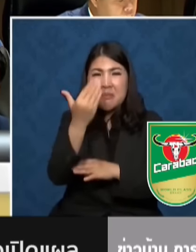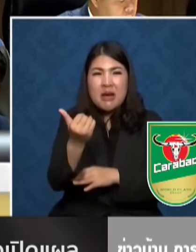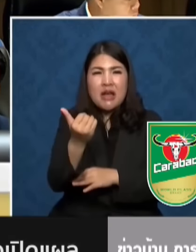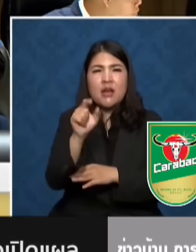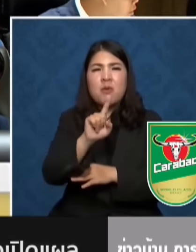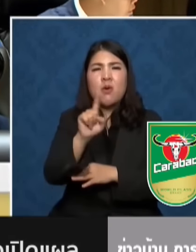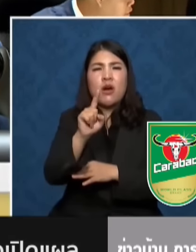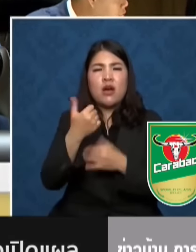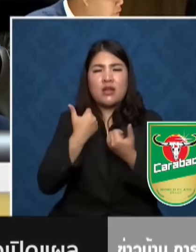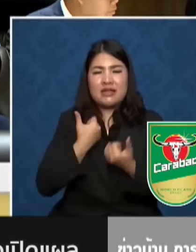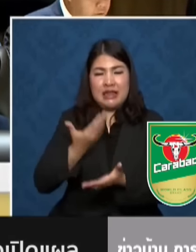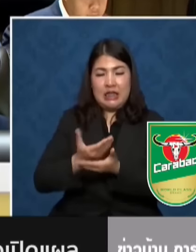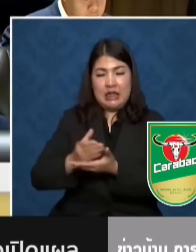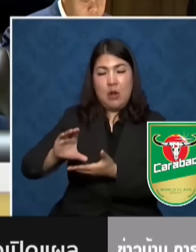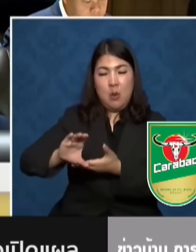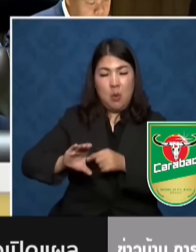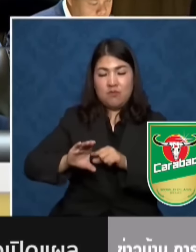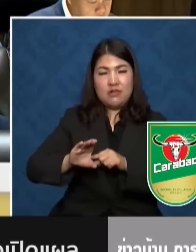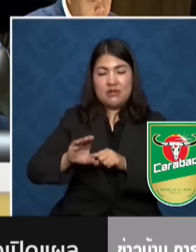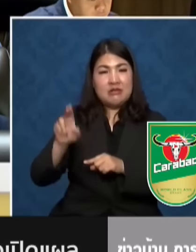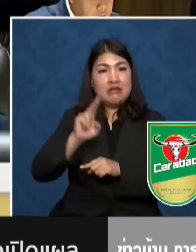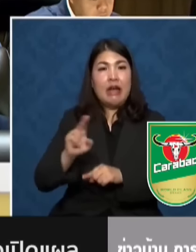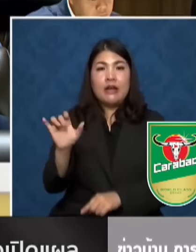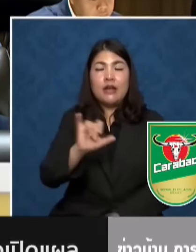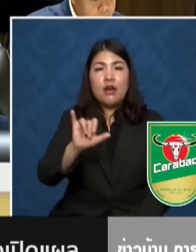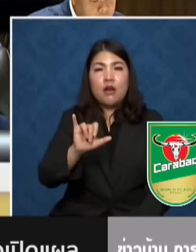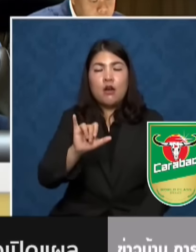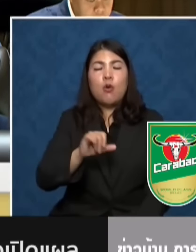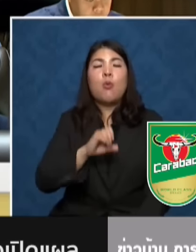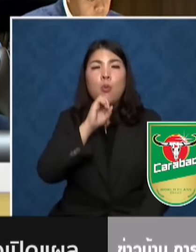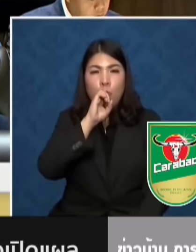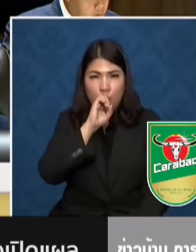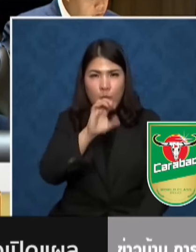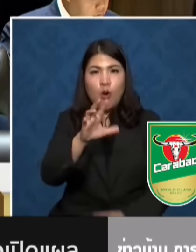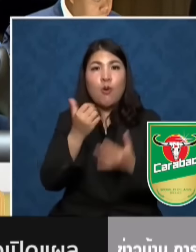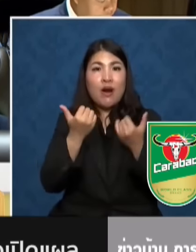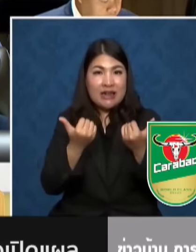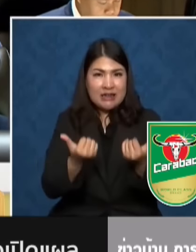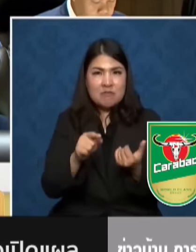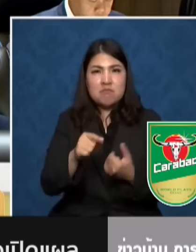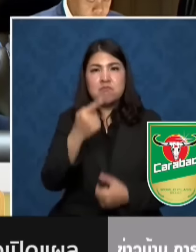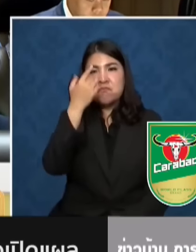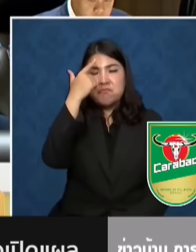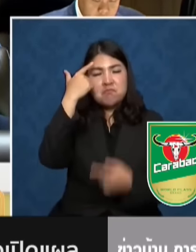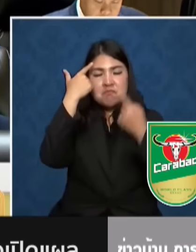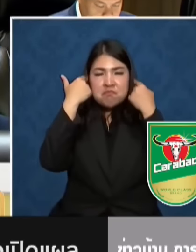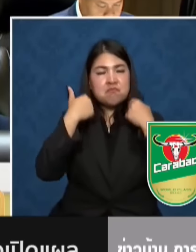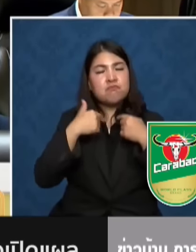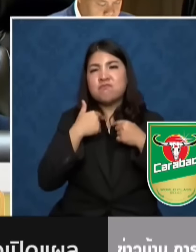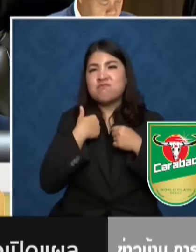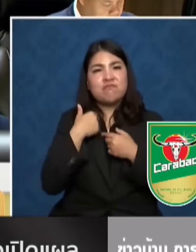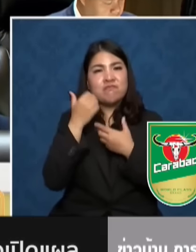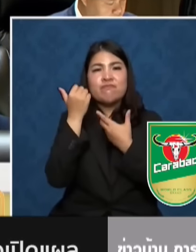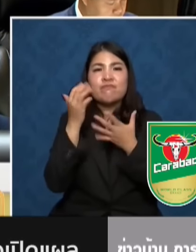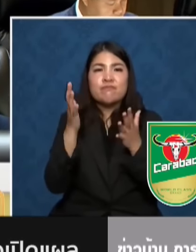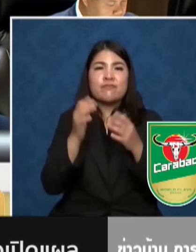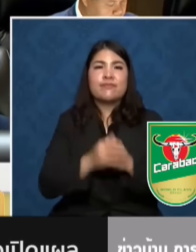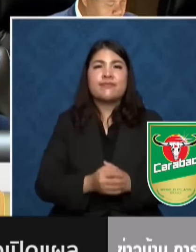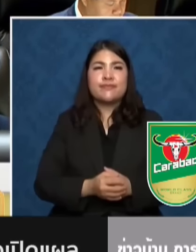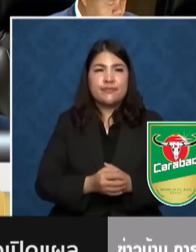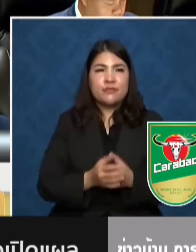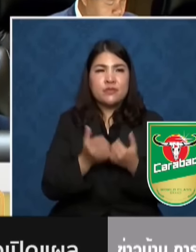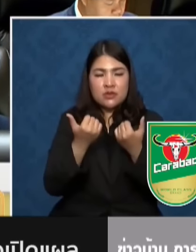นะที่บอกว่าทำการตลกเพราะว่าอยู่เมืองไทยเนี่ยประกาศลั่นโลกว่าไทยกำลังวิกฤตพอไปลงเครื่องไปเมืองนอก